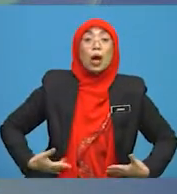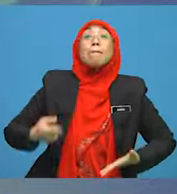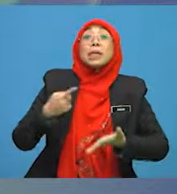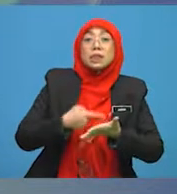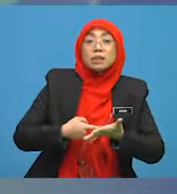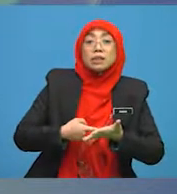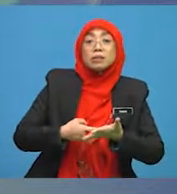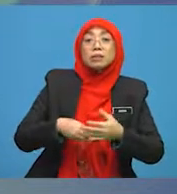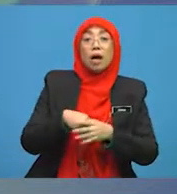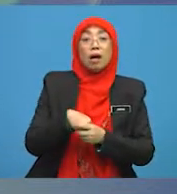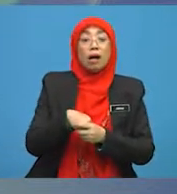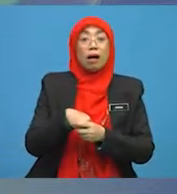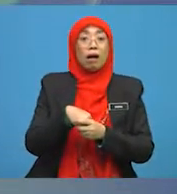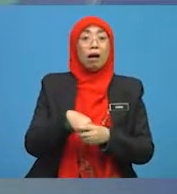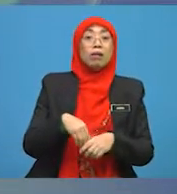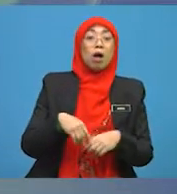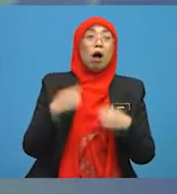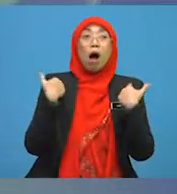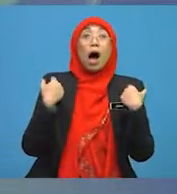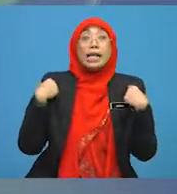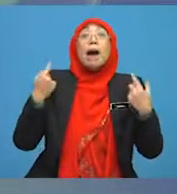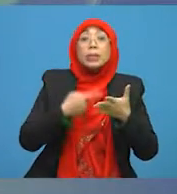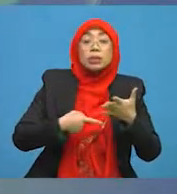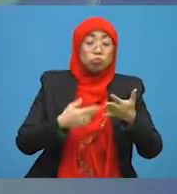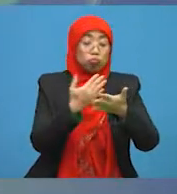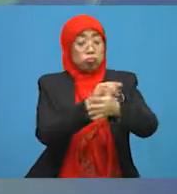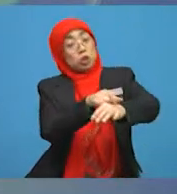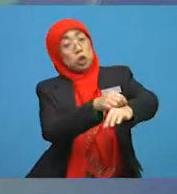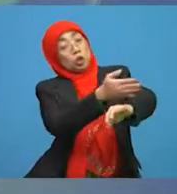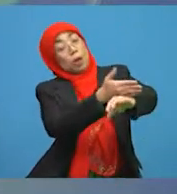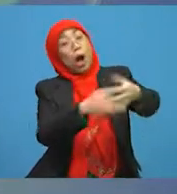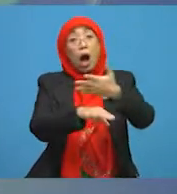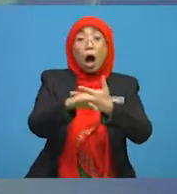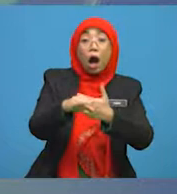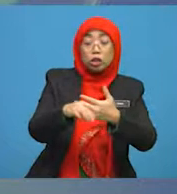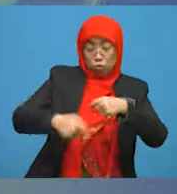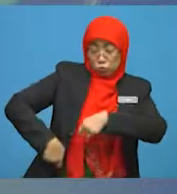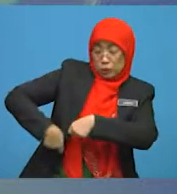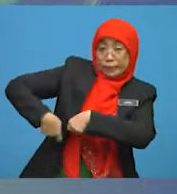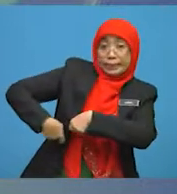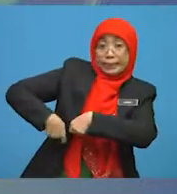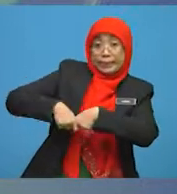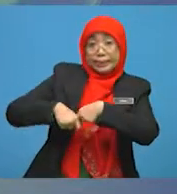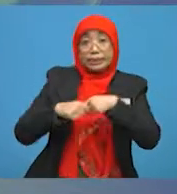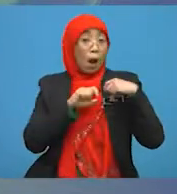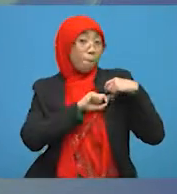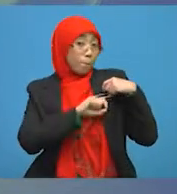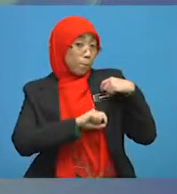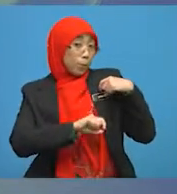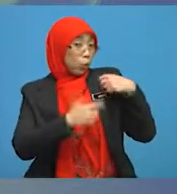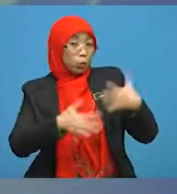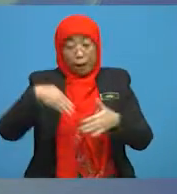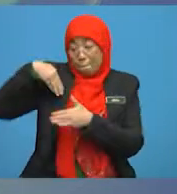baju, mironimnya ialah leher baju, lengan baju, zip, butang